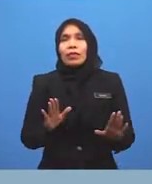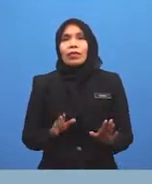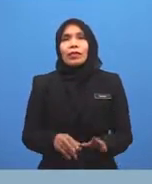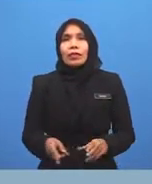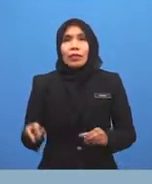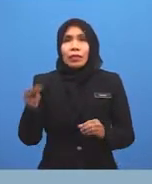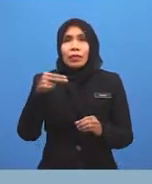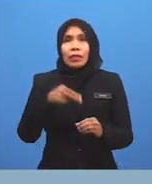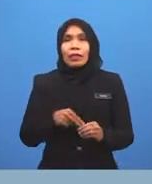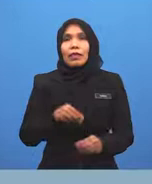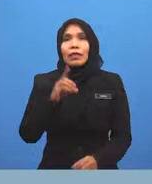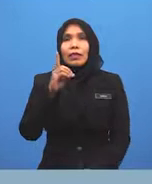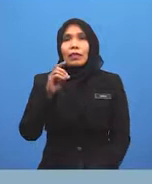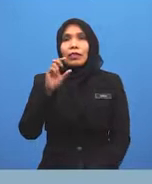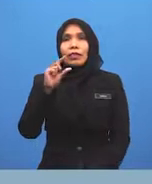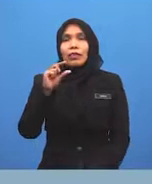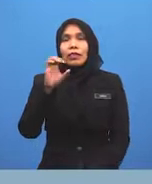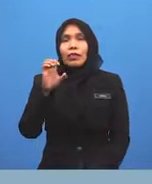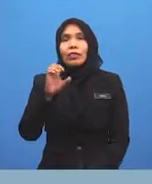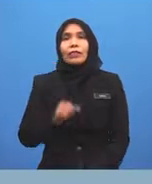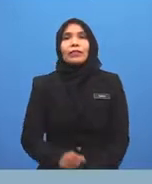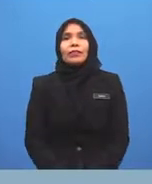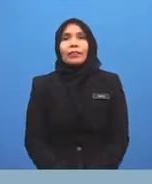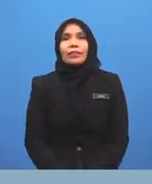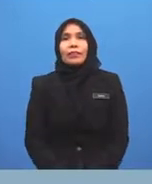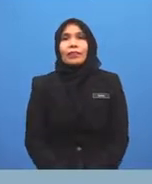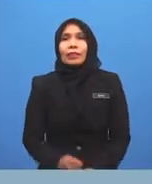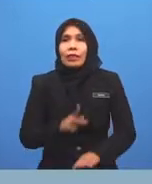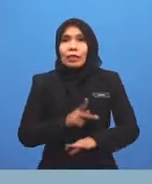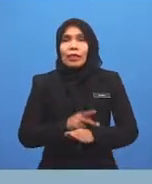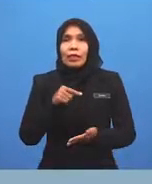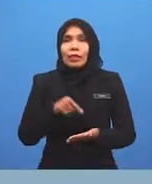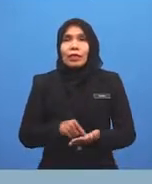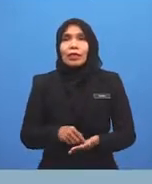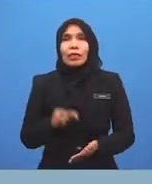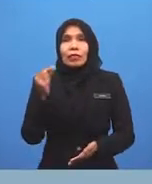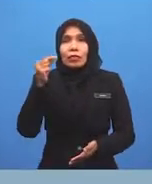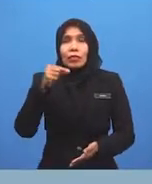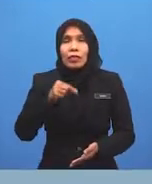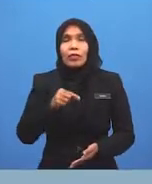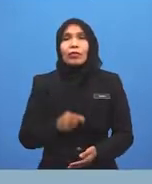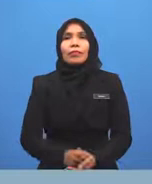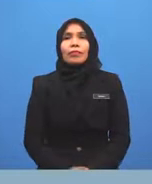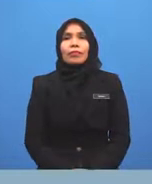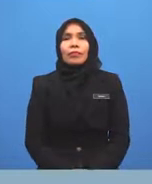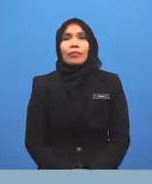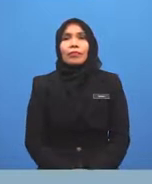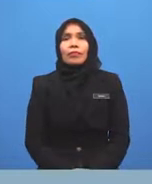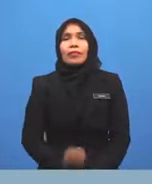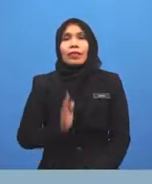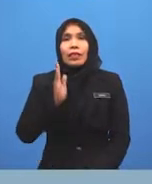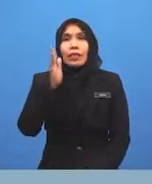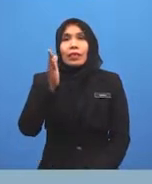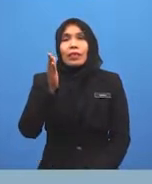arus aruhan. Pada ketika ini, jarum galvanometer akan kembali pada